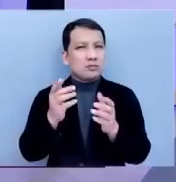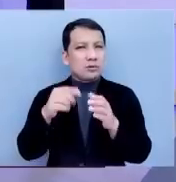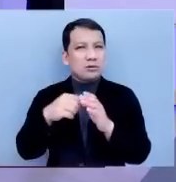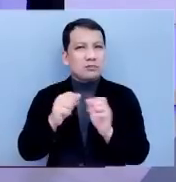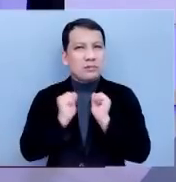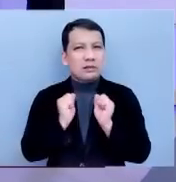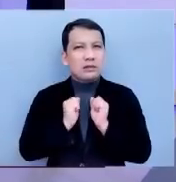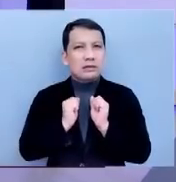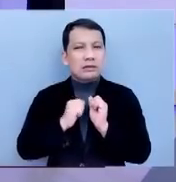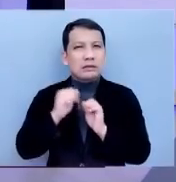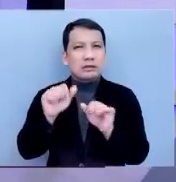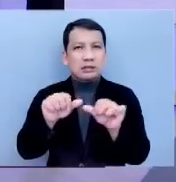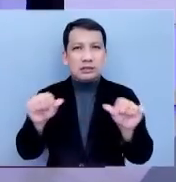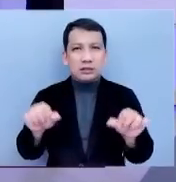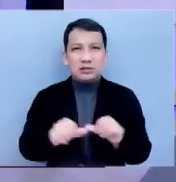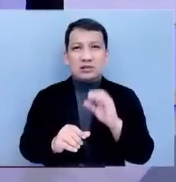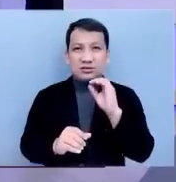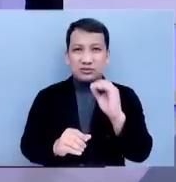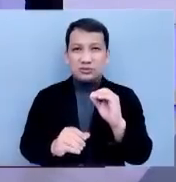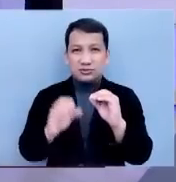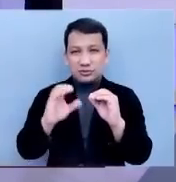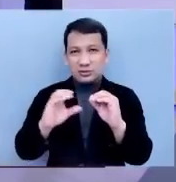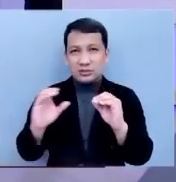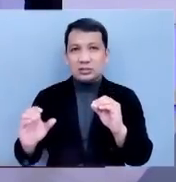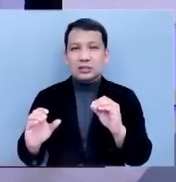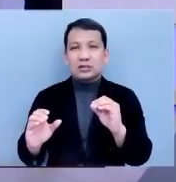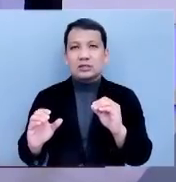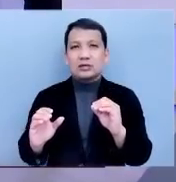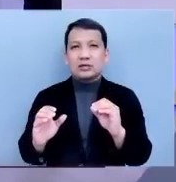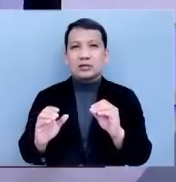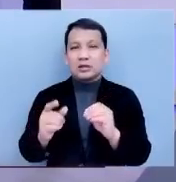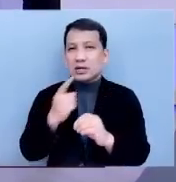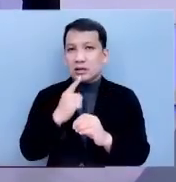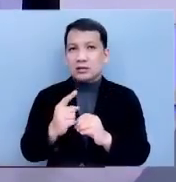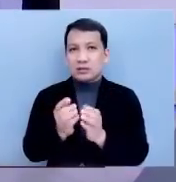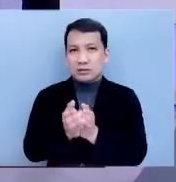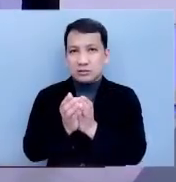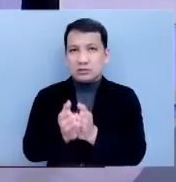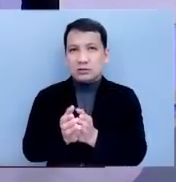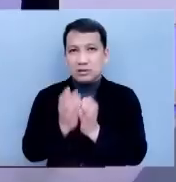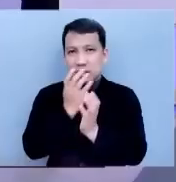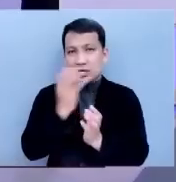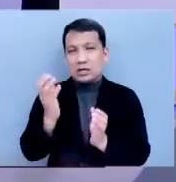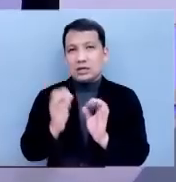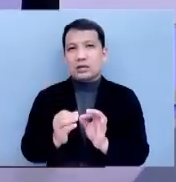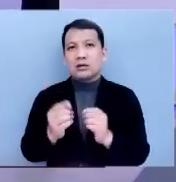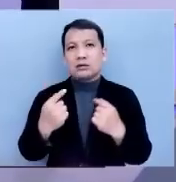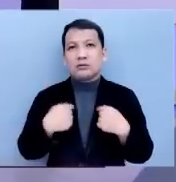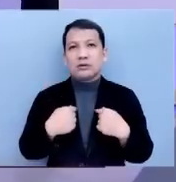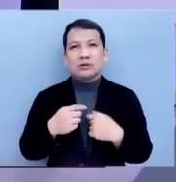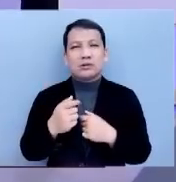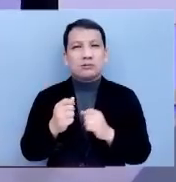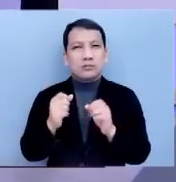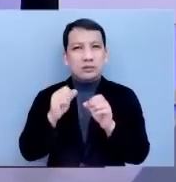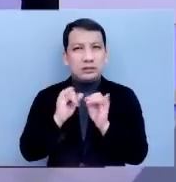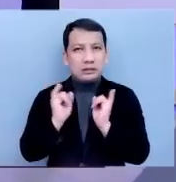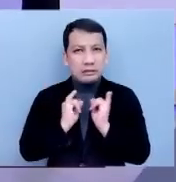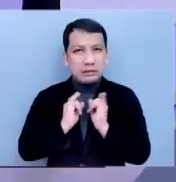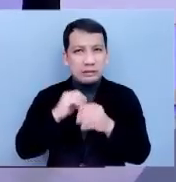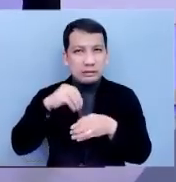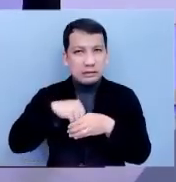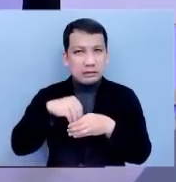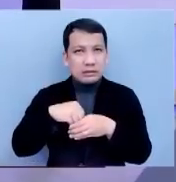sa area na ito, nasa 0 degrees Celsius. Kung di na umaandar ang heating systems, maring may kaunting yelo na po doon sa loob ng